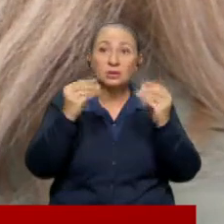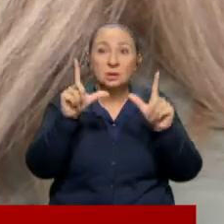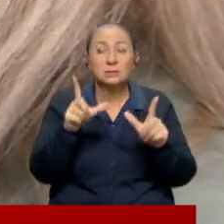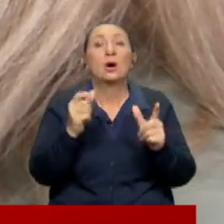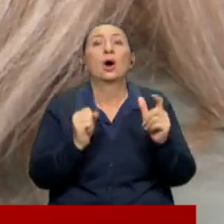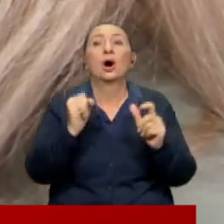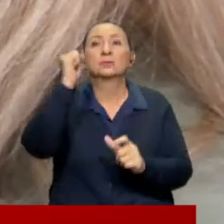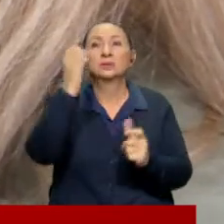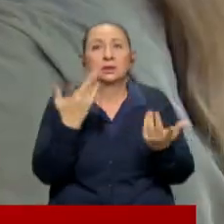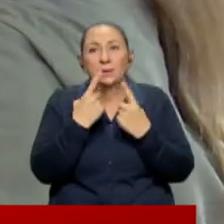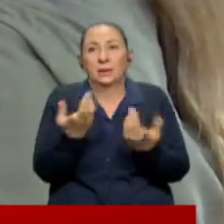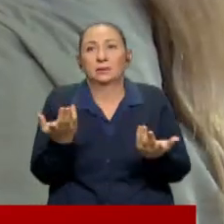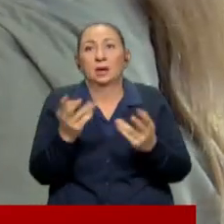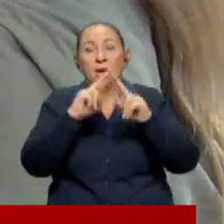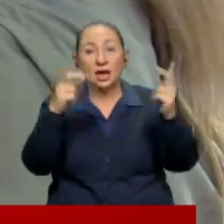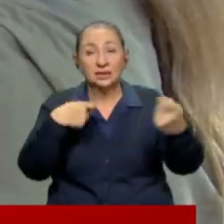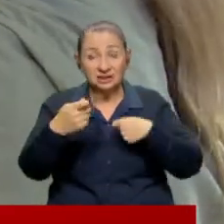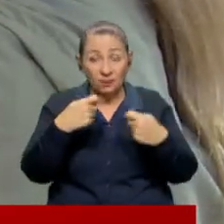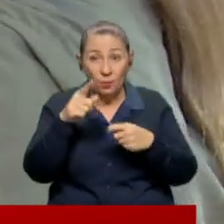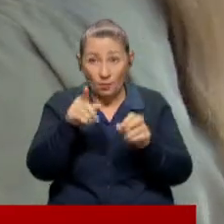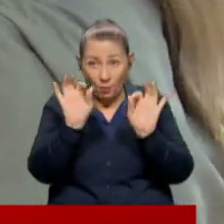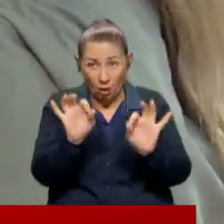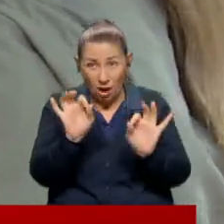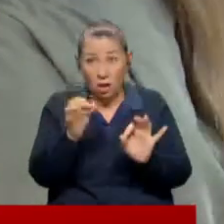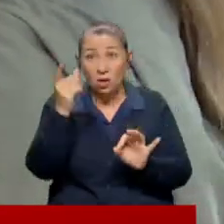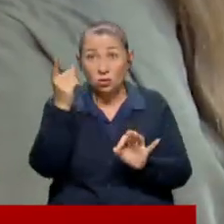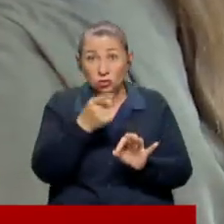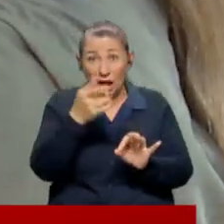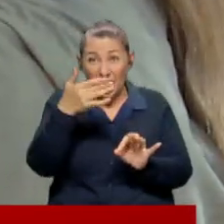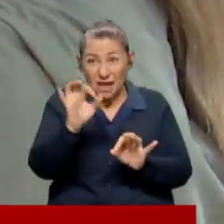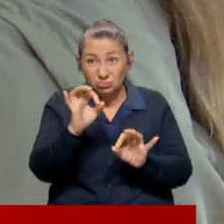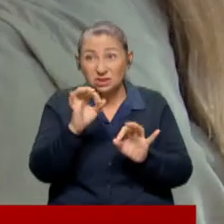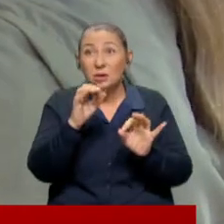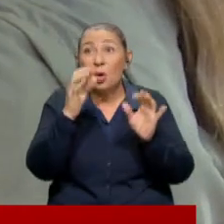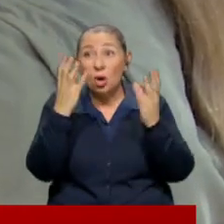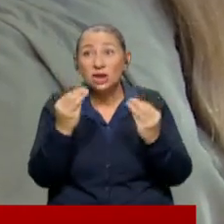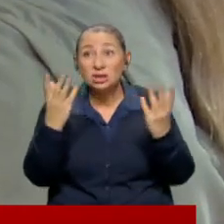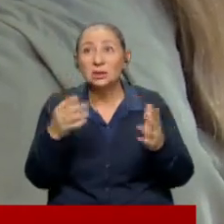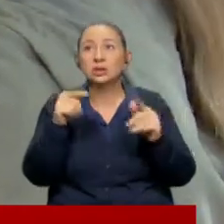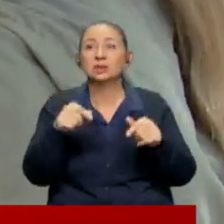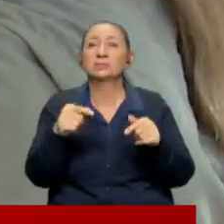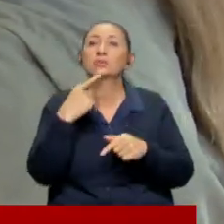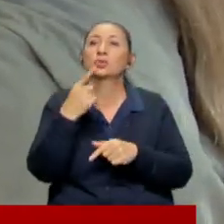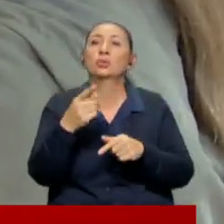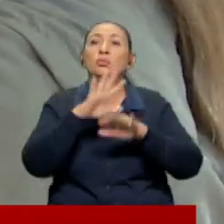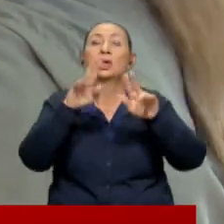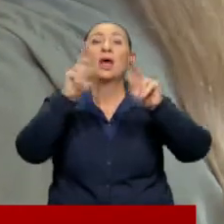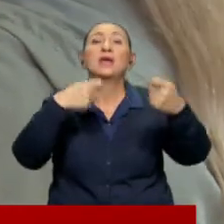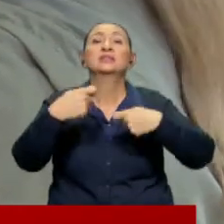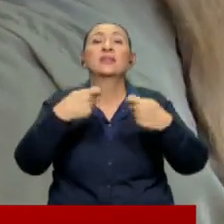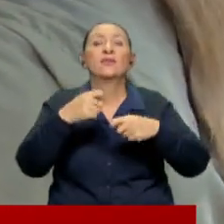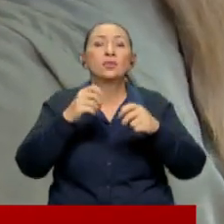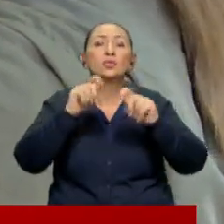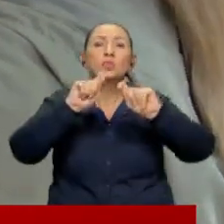yani artması ne demek yani? Esnaf şayet bu şekilde %60 kesinlikle olacaksa zaten şimdiden söylüyorum. Bütün esnaf